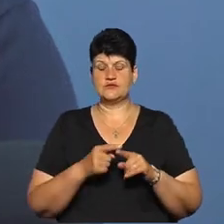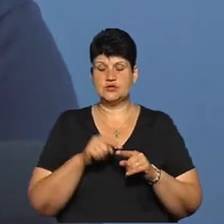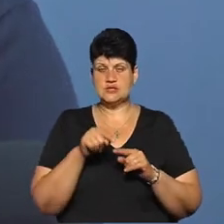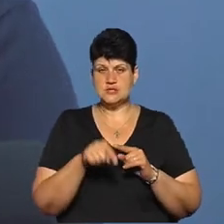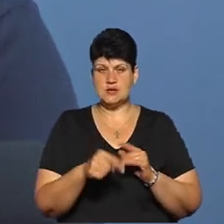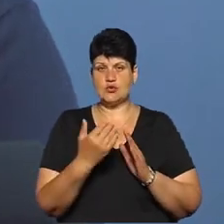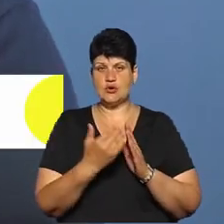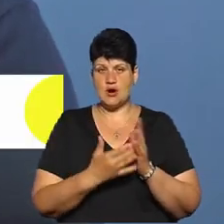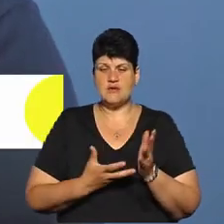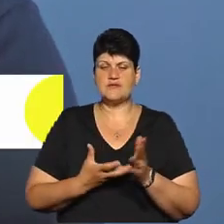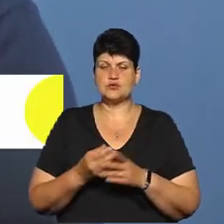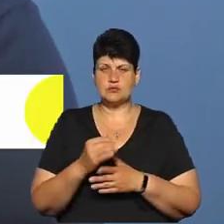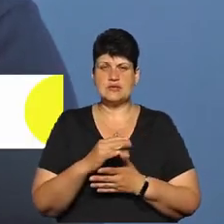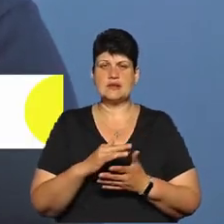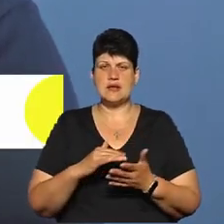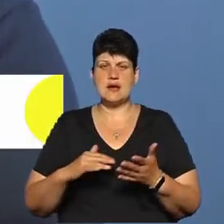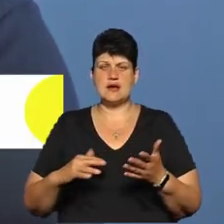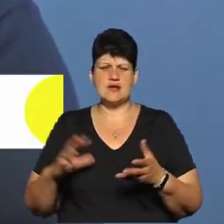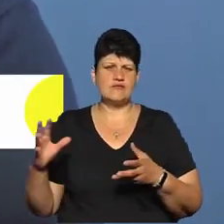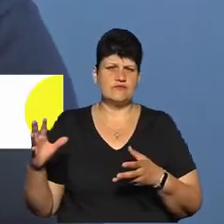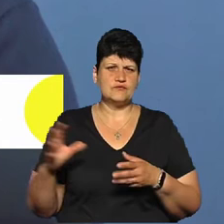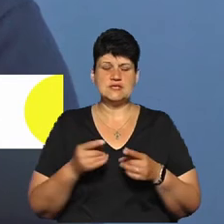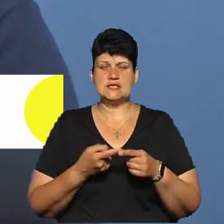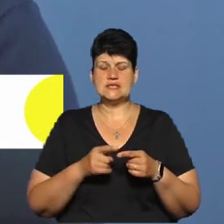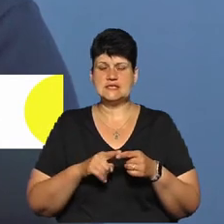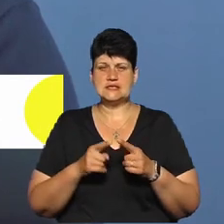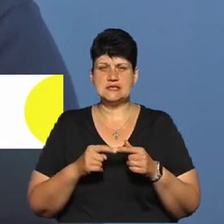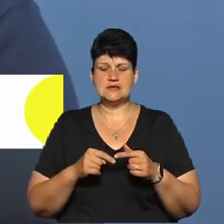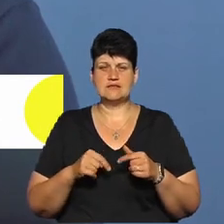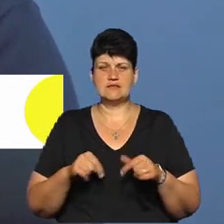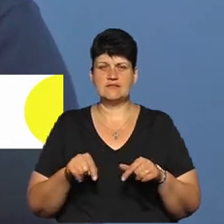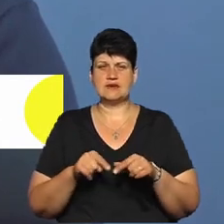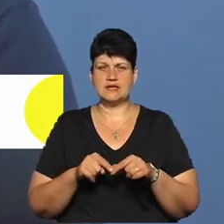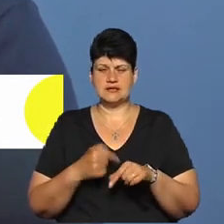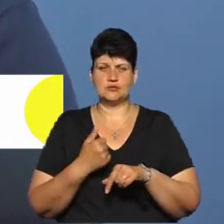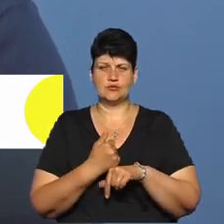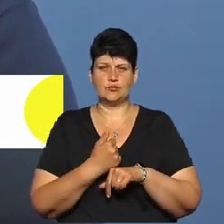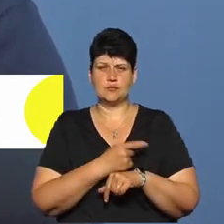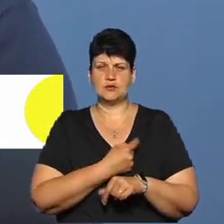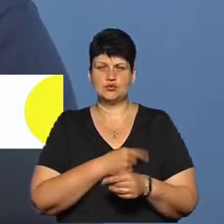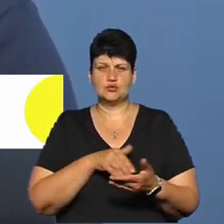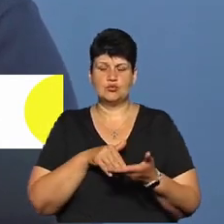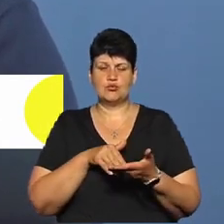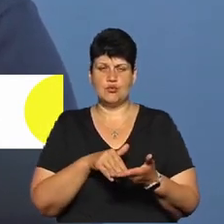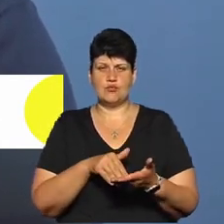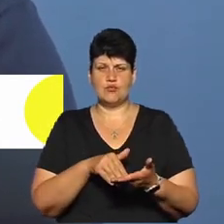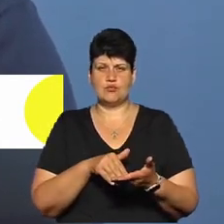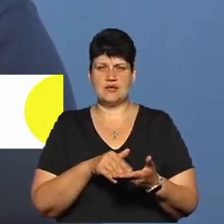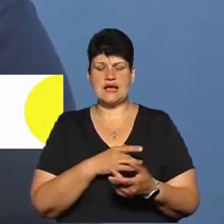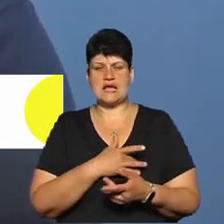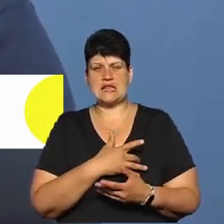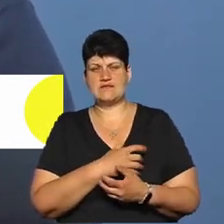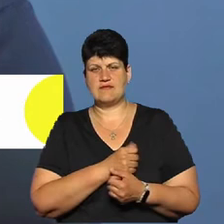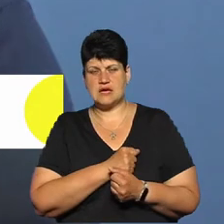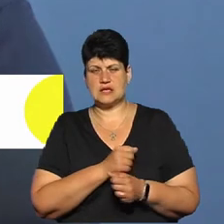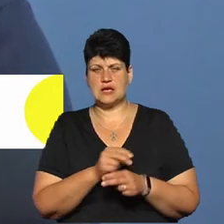і надалі всі ті види пріоритетні види медичної допомоги, як то інфаркт, лікування